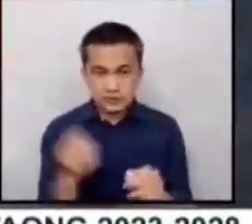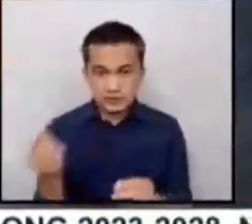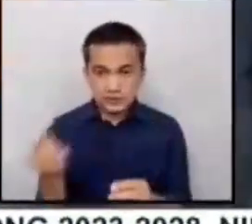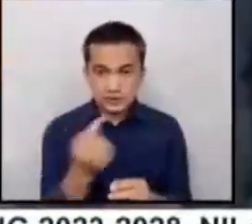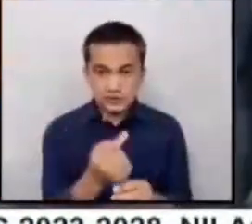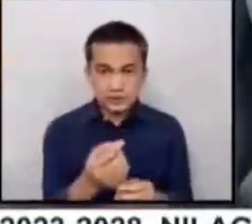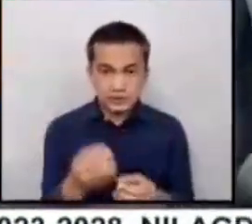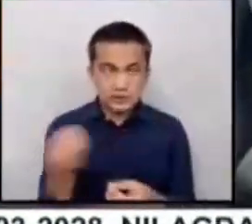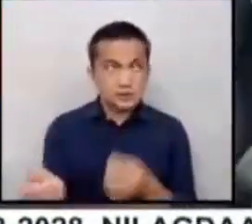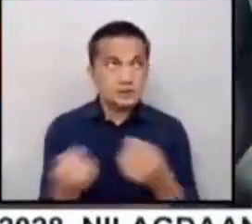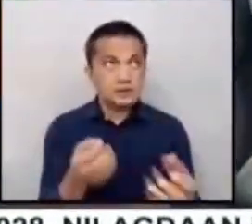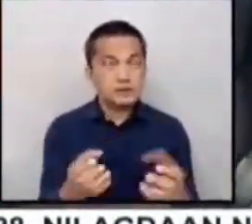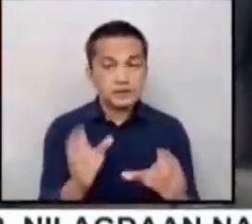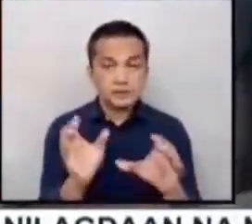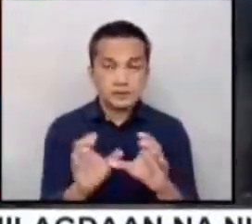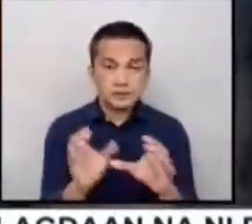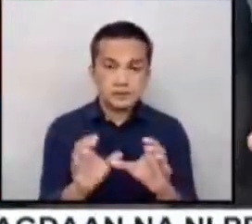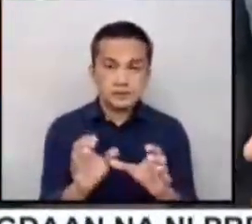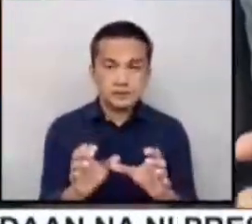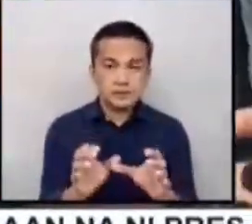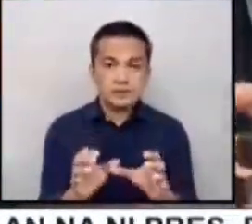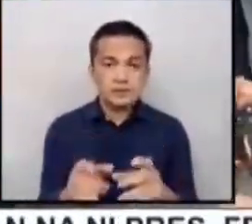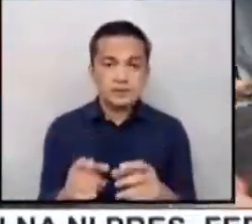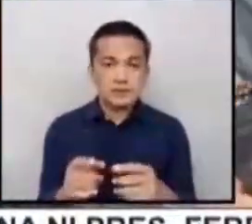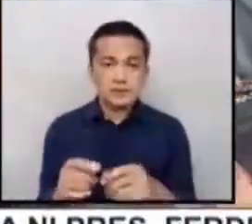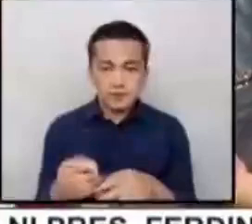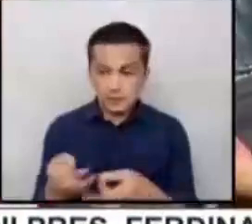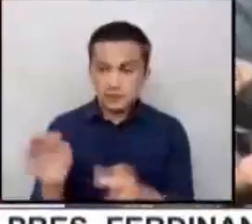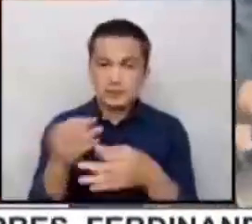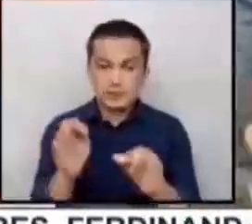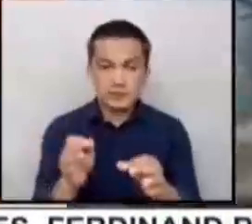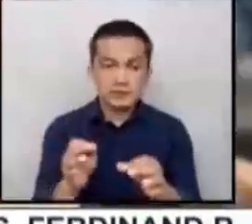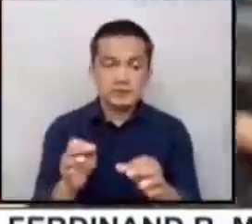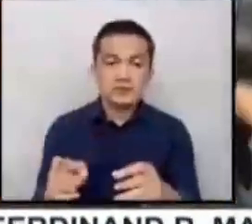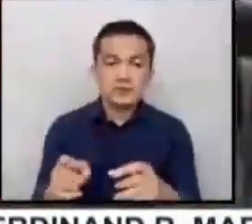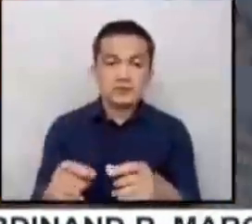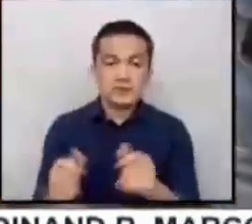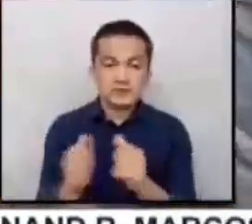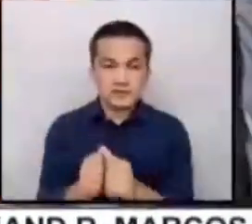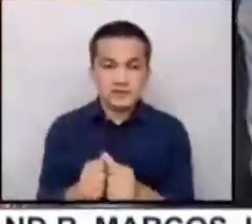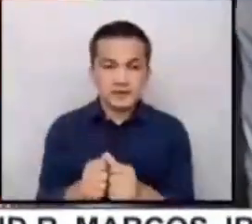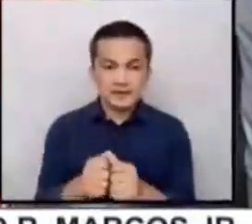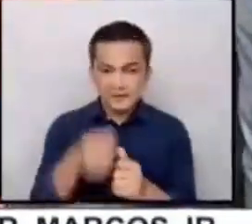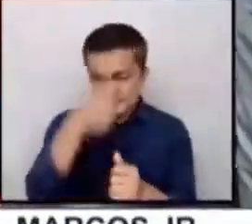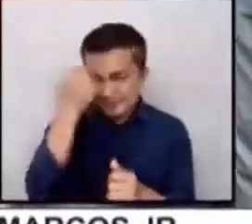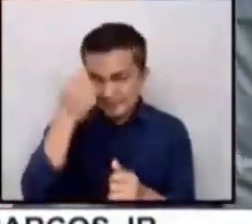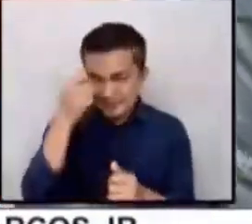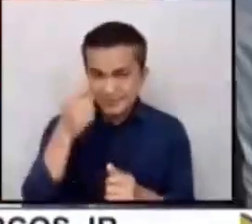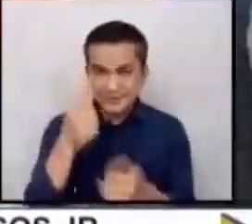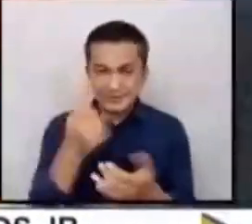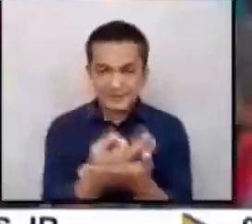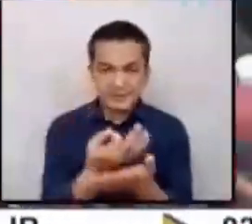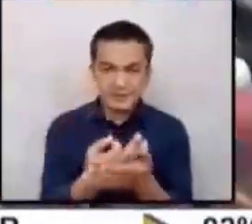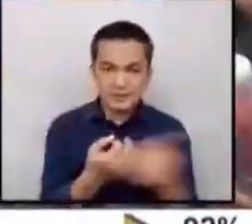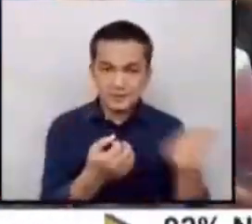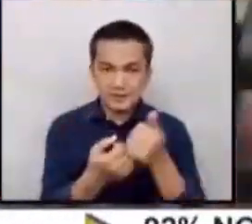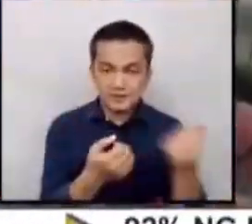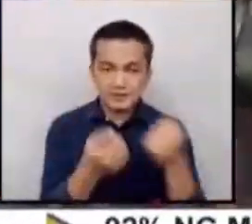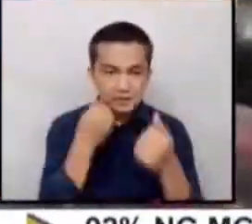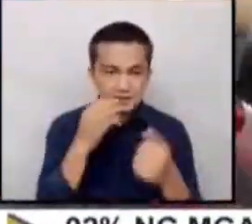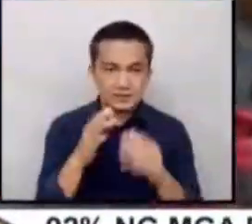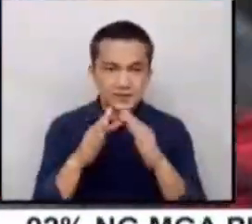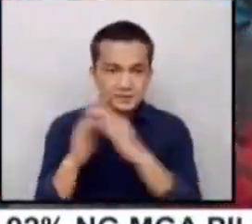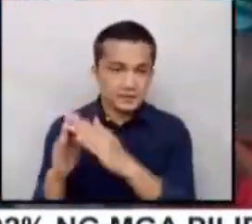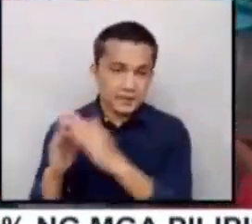ang kanilang mga certificate of discharge from prison na may kasama din na grooming kit at pamasahe pa uwi sa kanilang mga tahanan. Sa tala